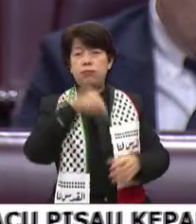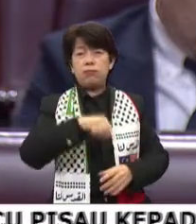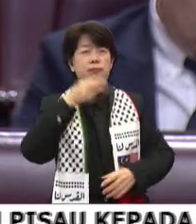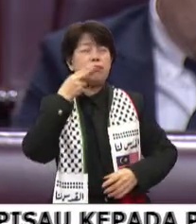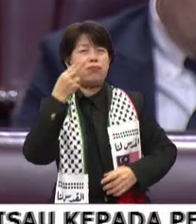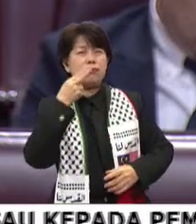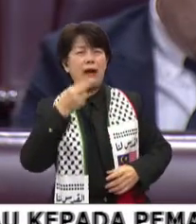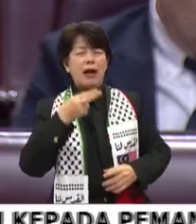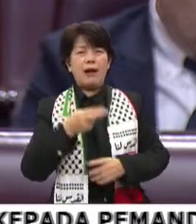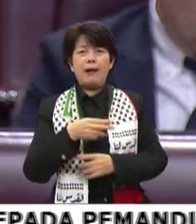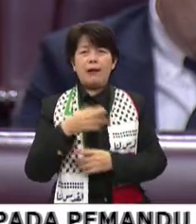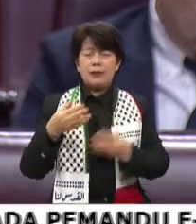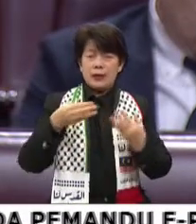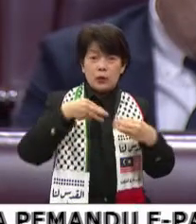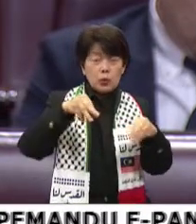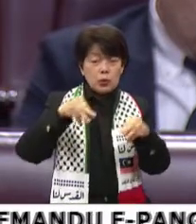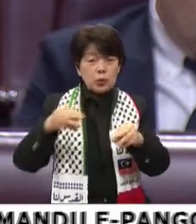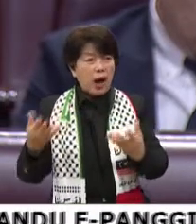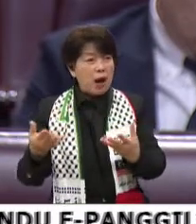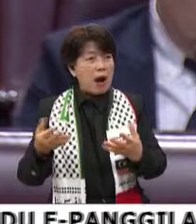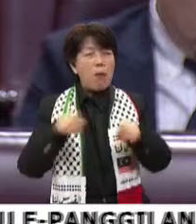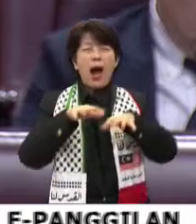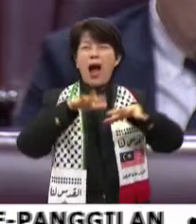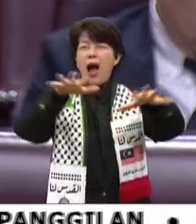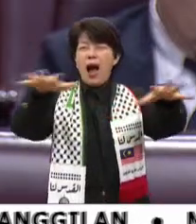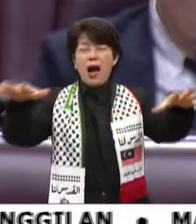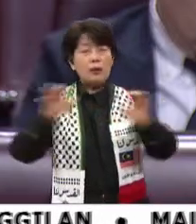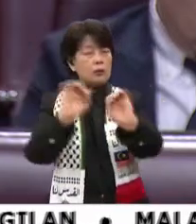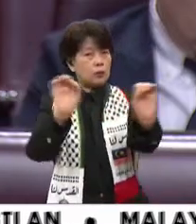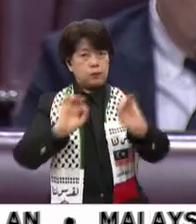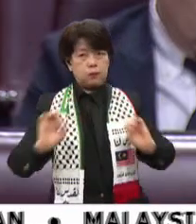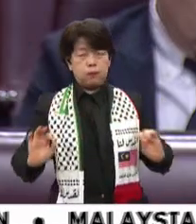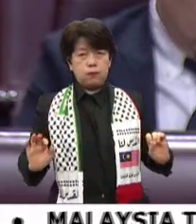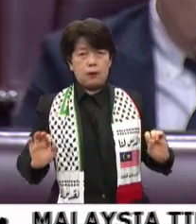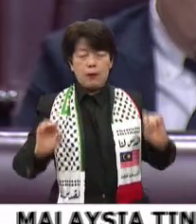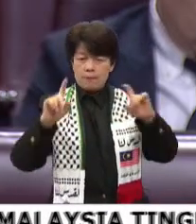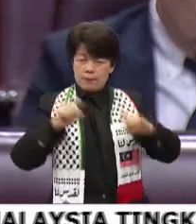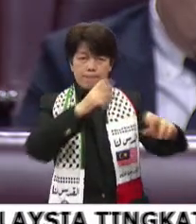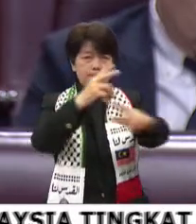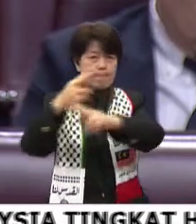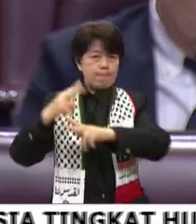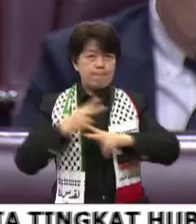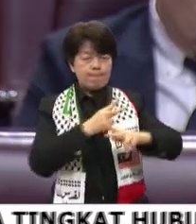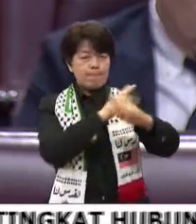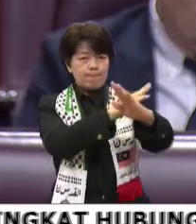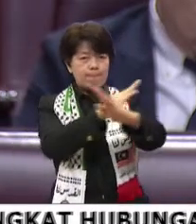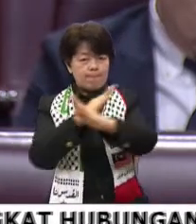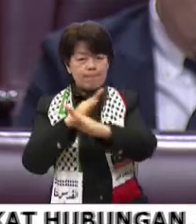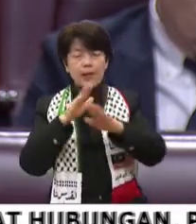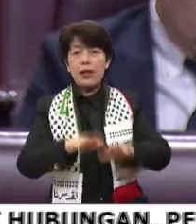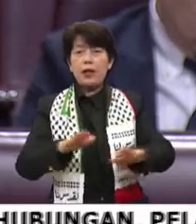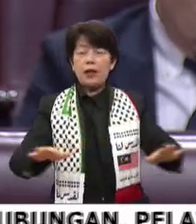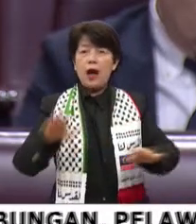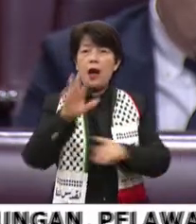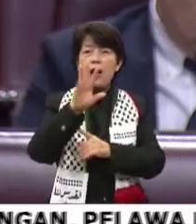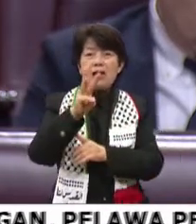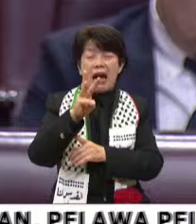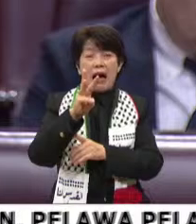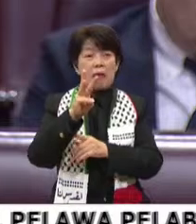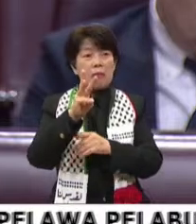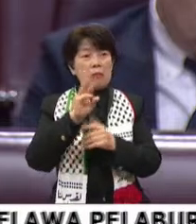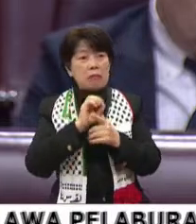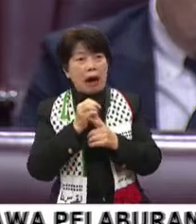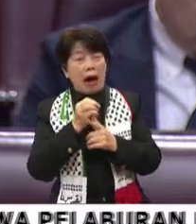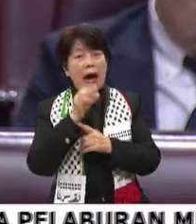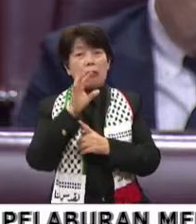perundangan vap ini dijual di merata rata tempat Tan Sri yang di-pertua sehinggakan a kanak-kanak yang berusia 6 tu tahun pun